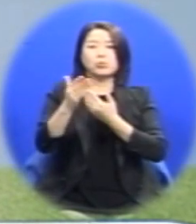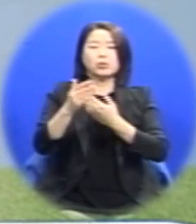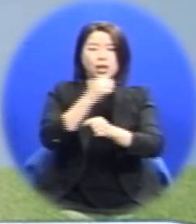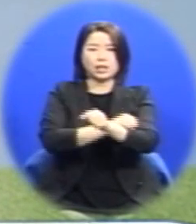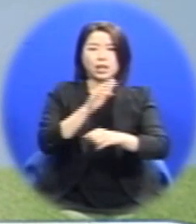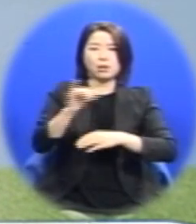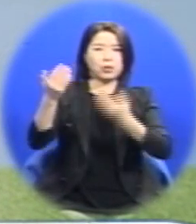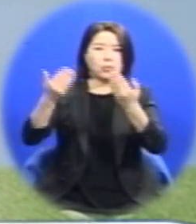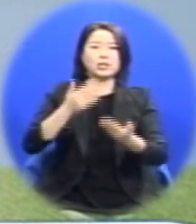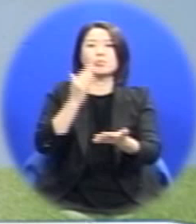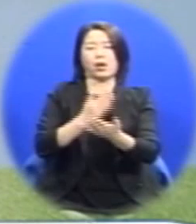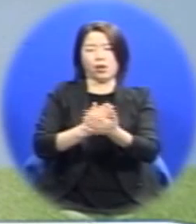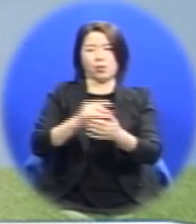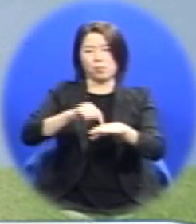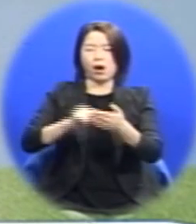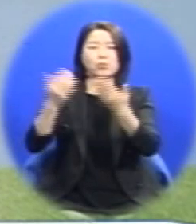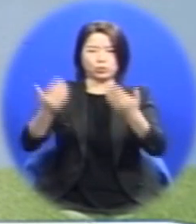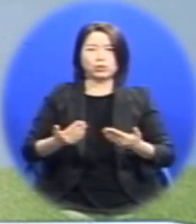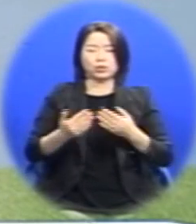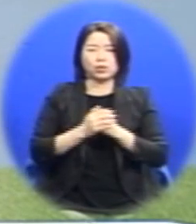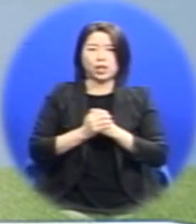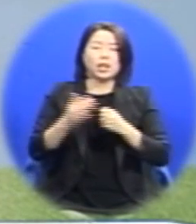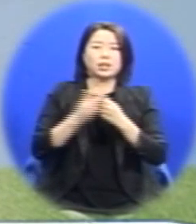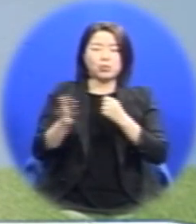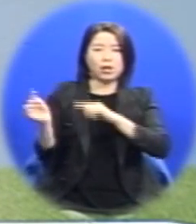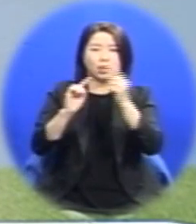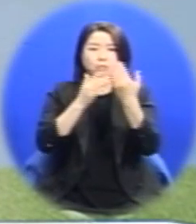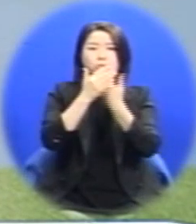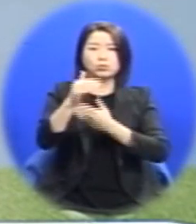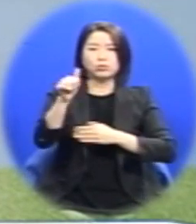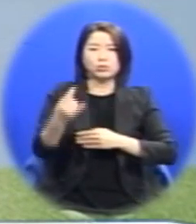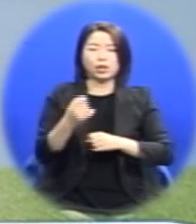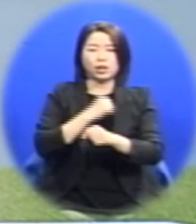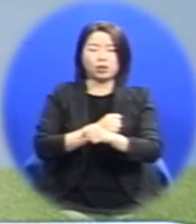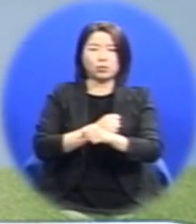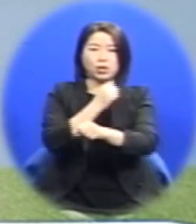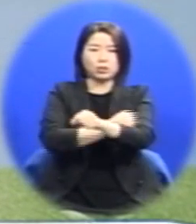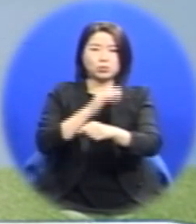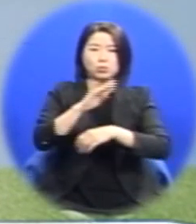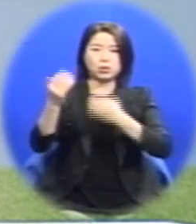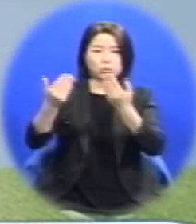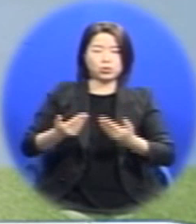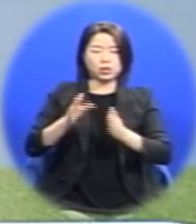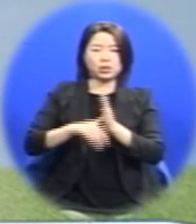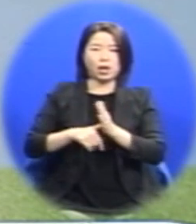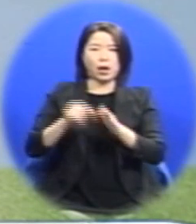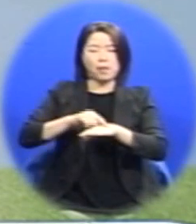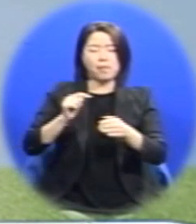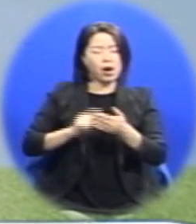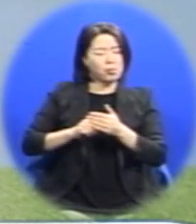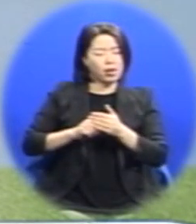거예요. 자꾸 그런 마음을 주시는 거예요. 그래서 부흥회를 하고 그 다음에 사례비를 줄 때 자꾸 마음이